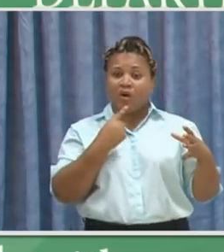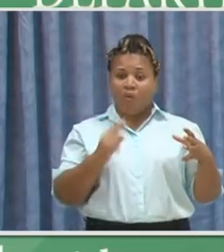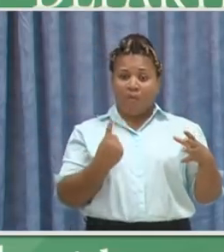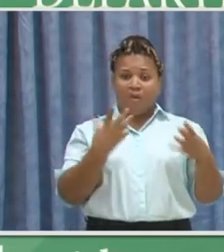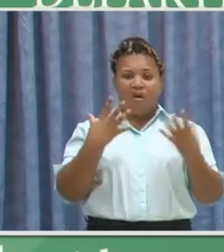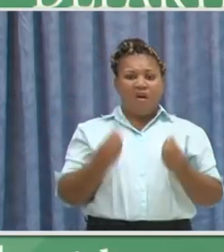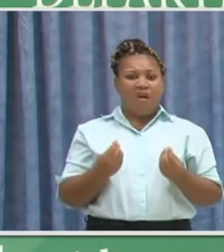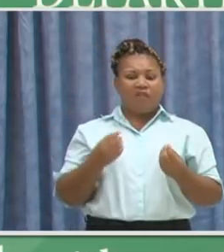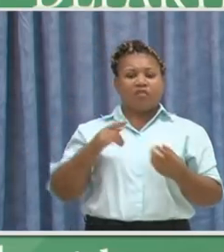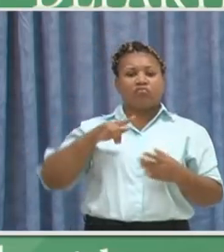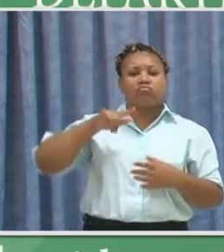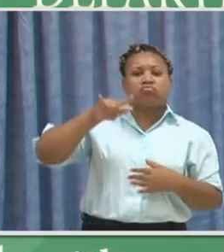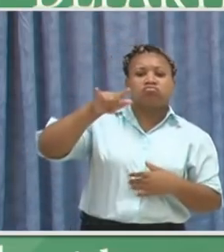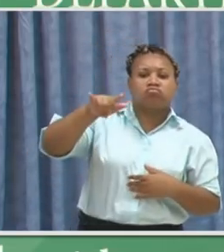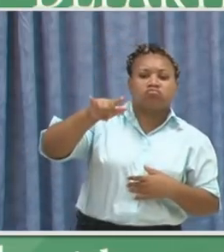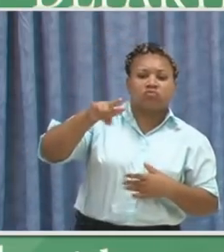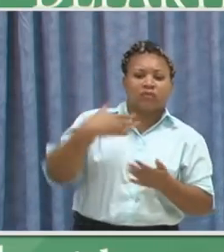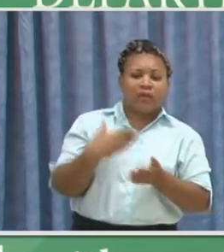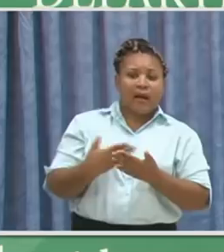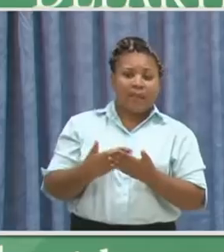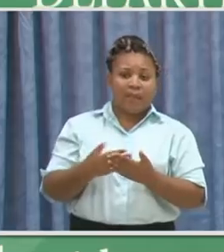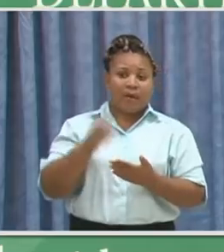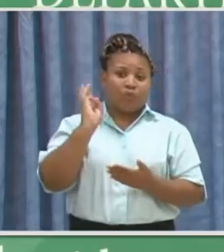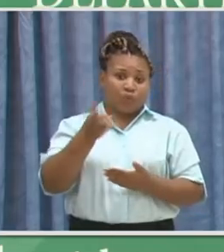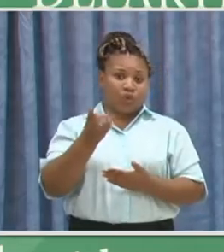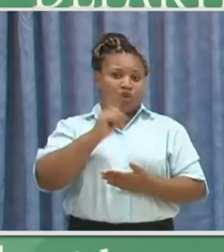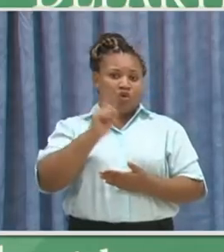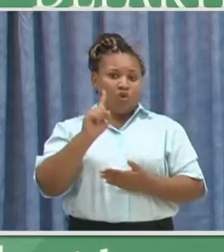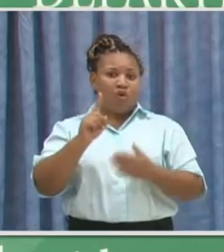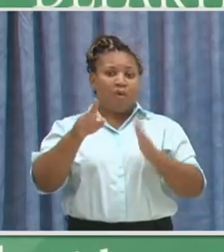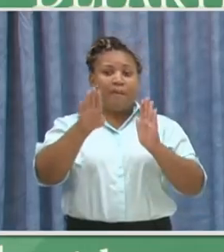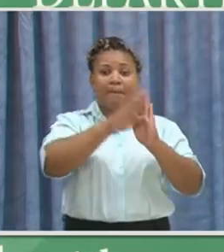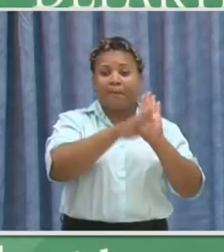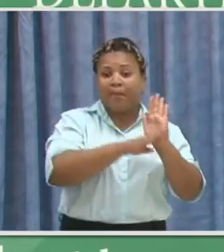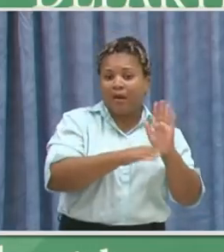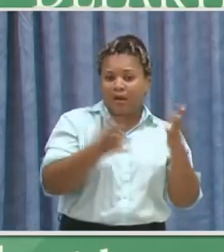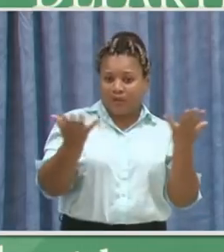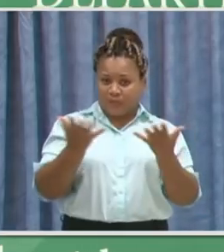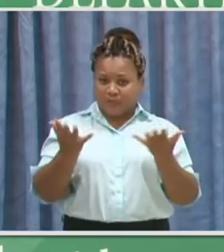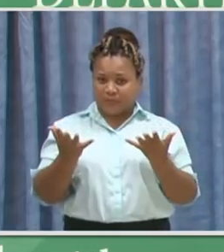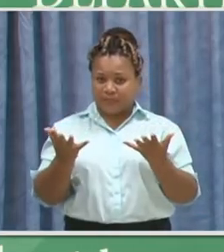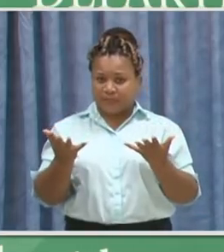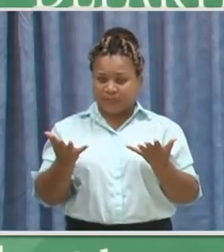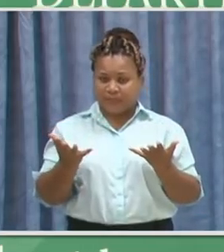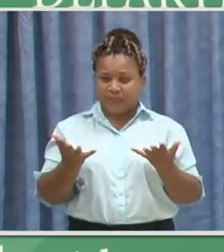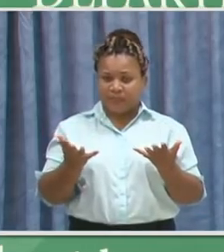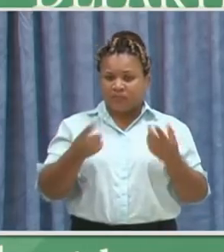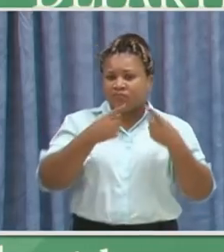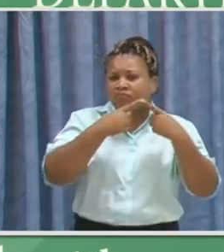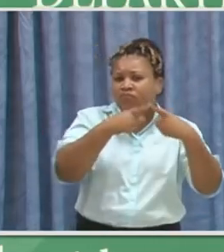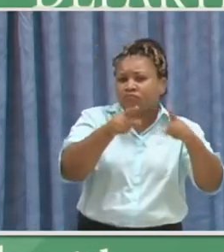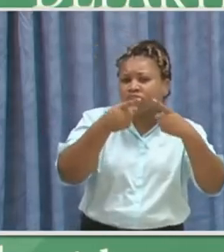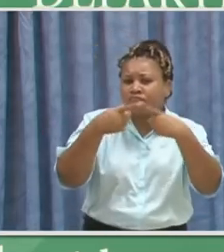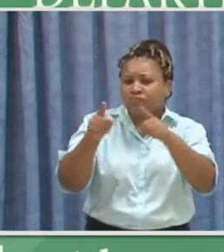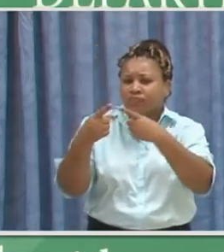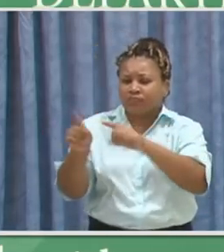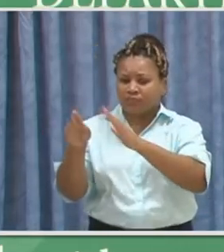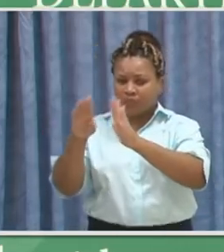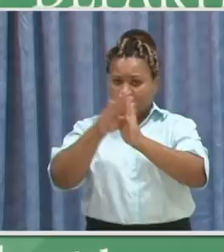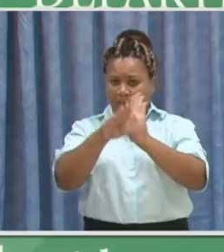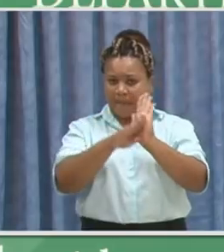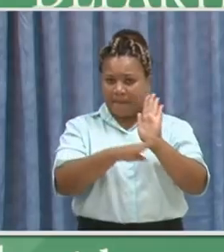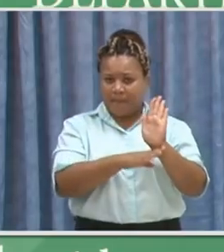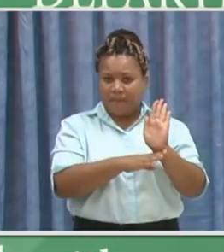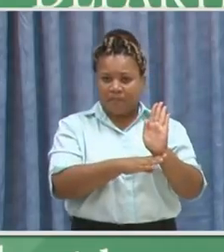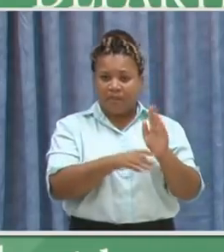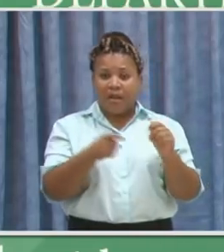Commercialement en zin et ben les autres ordres qui pour continuer par exemple faire GOP après les 5